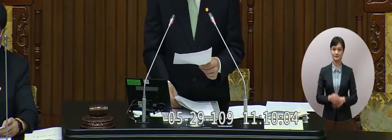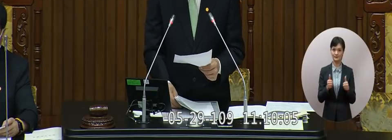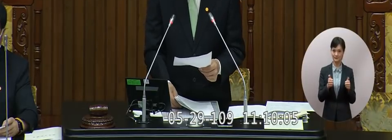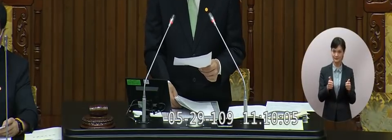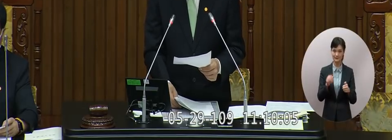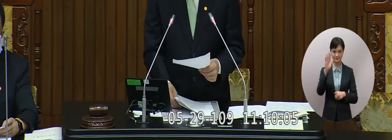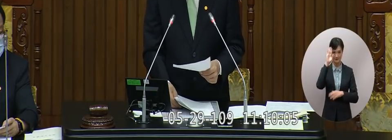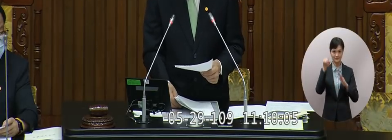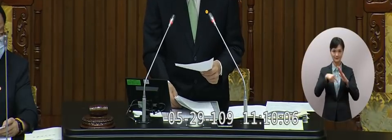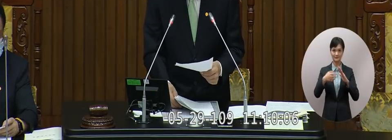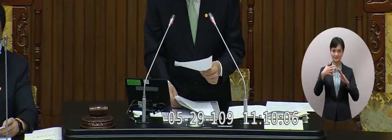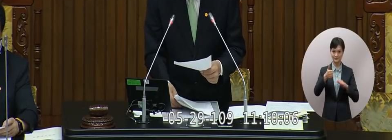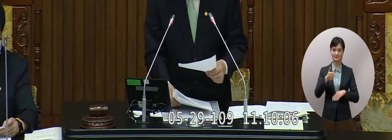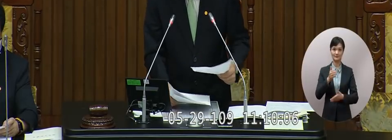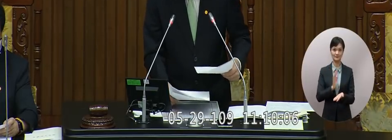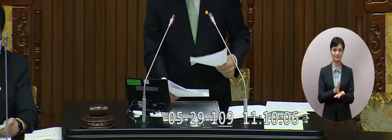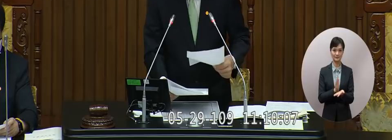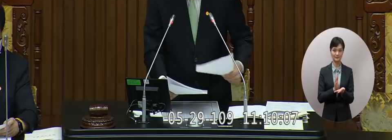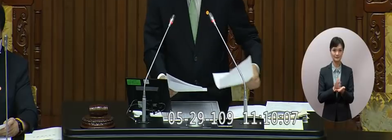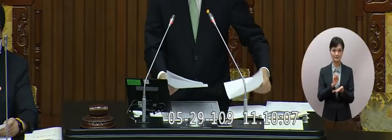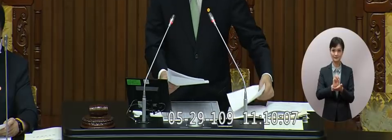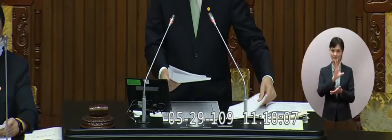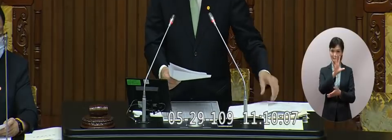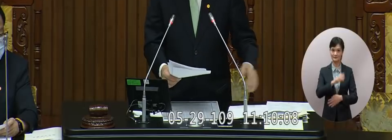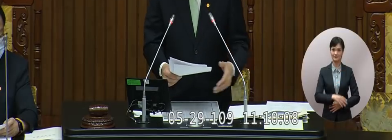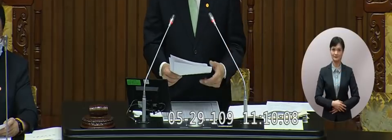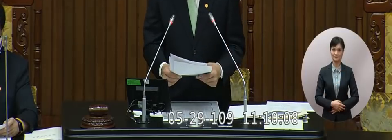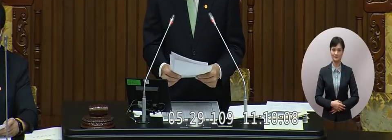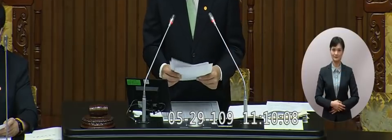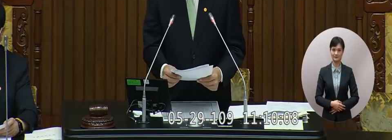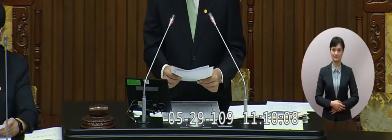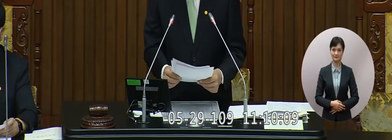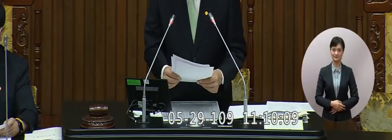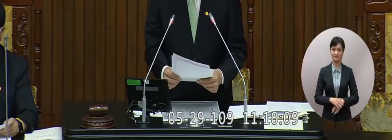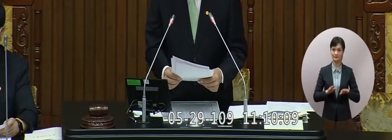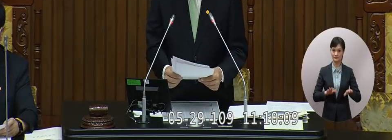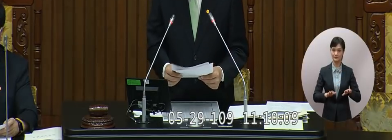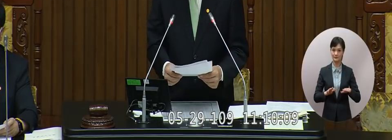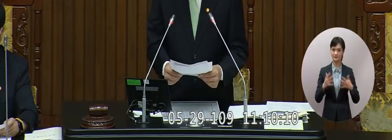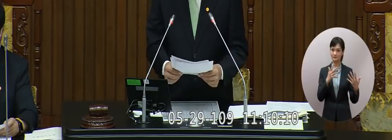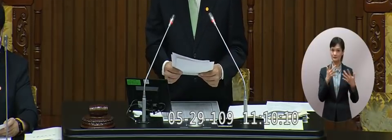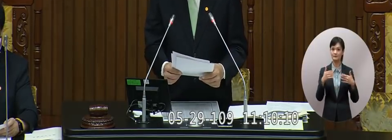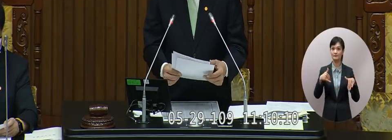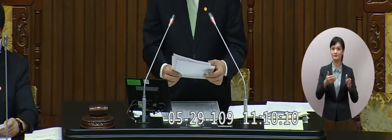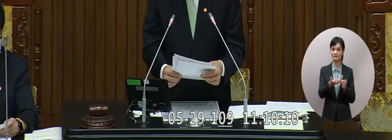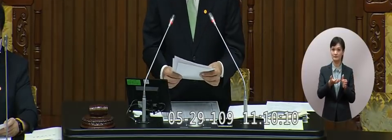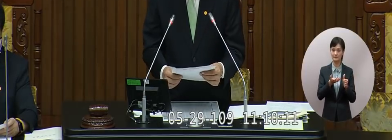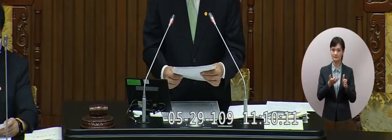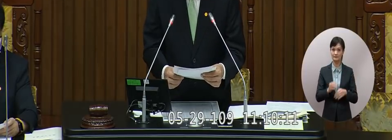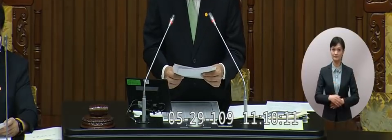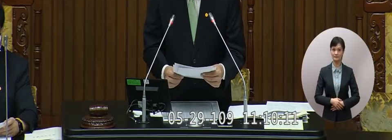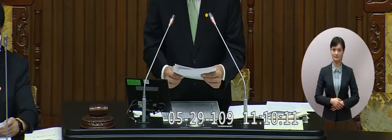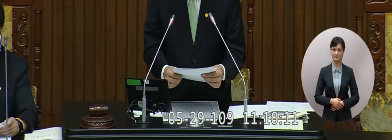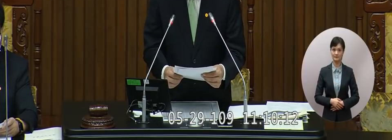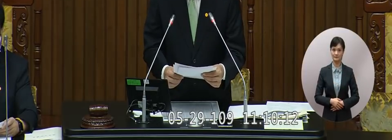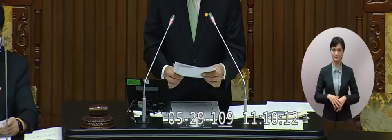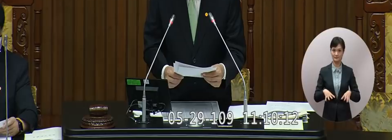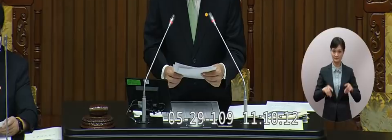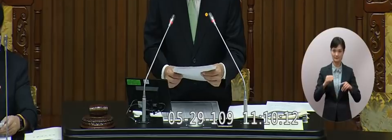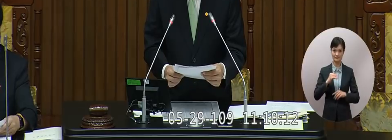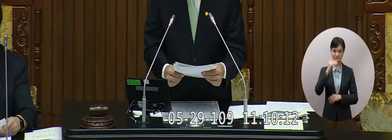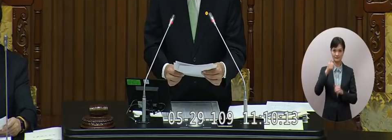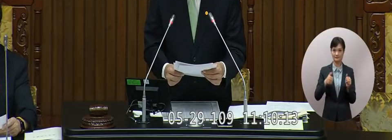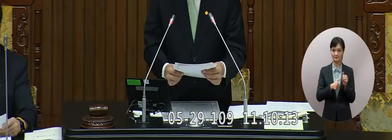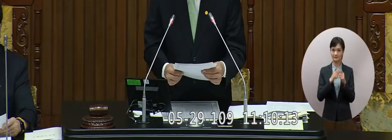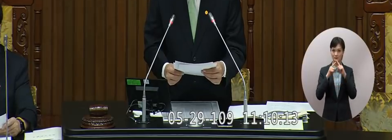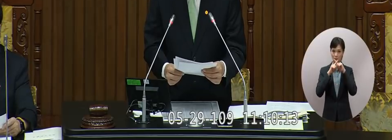谢谢苏院长提出的报告。在进行质询之前，先请高副秘书